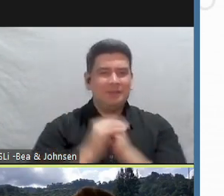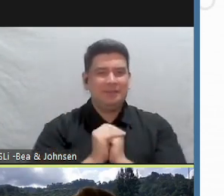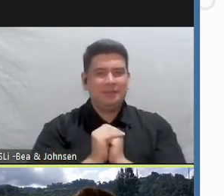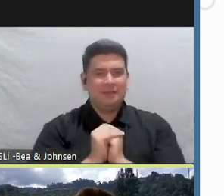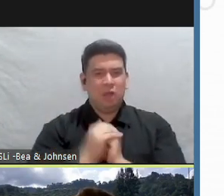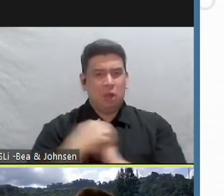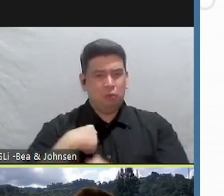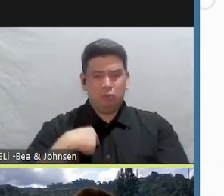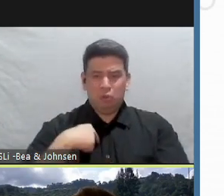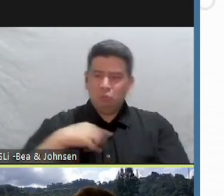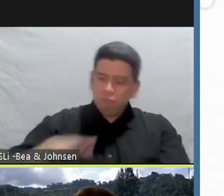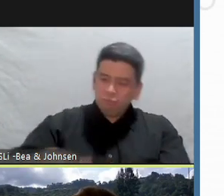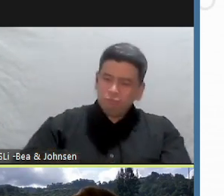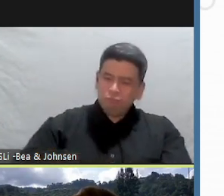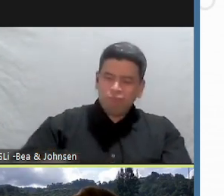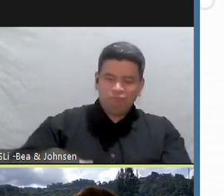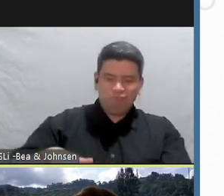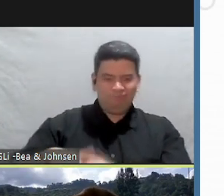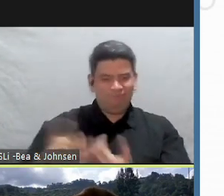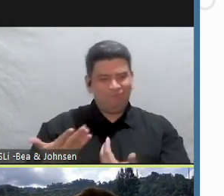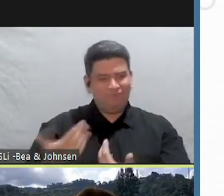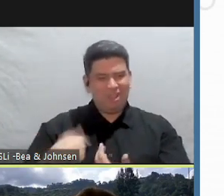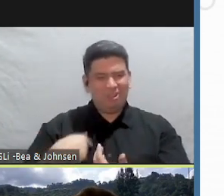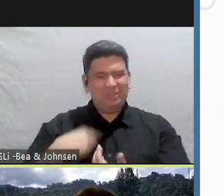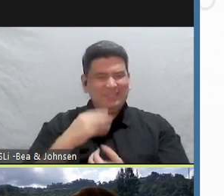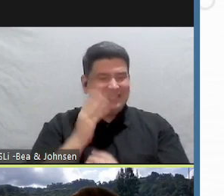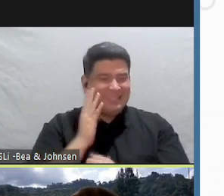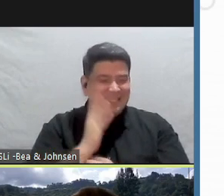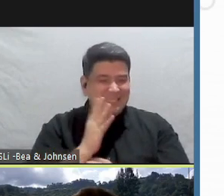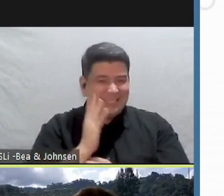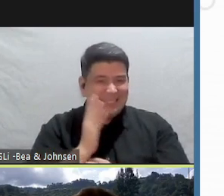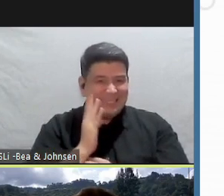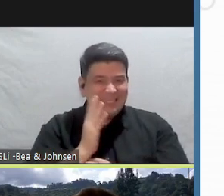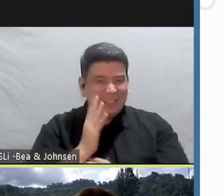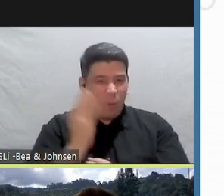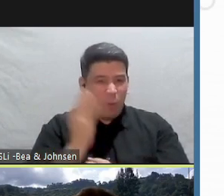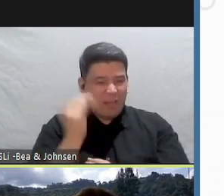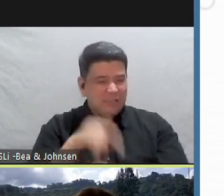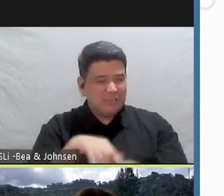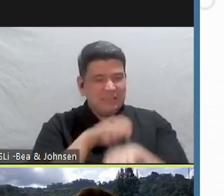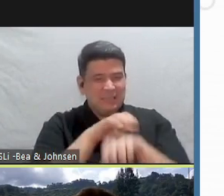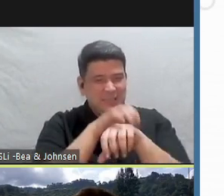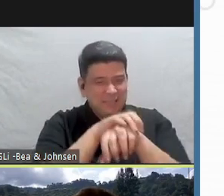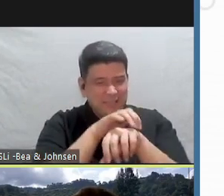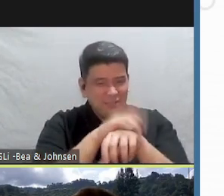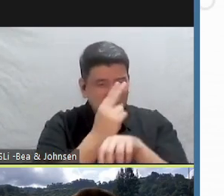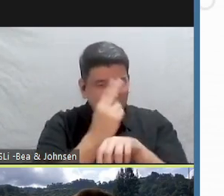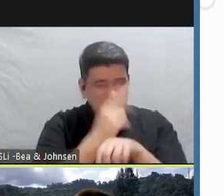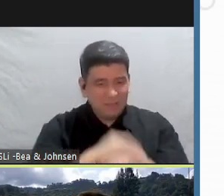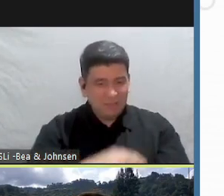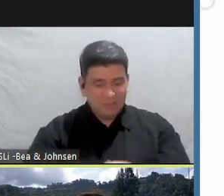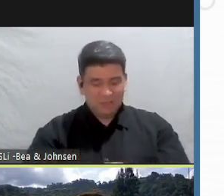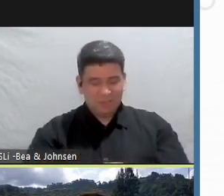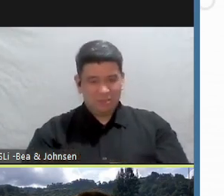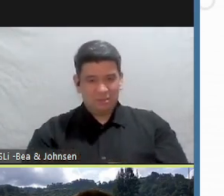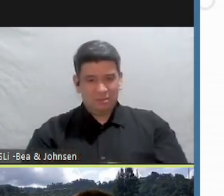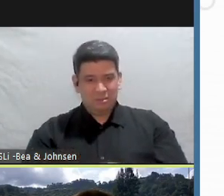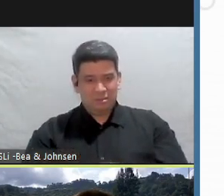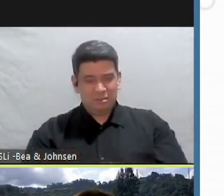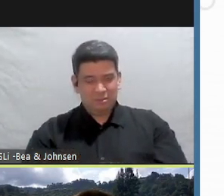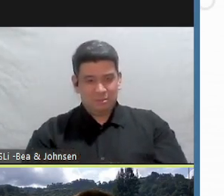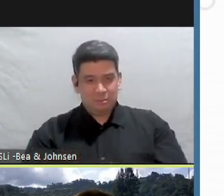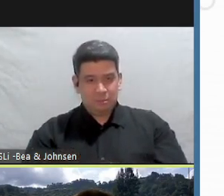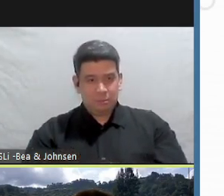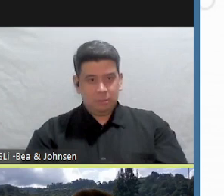sila, mahiyain sila, tahimik sila dahil nga sa English only. So ayaw nilang mangyari ito sa kanilang mga estudyante.